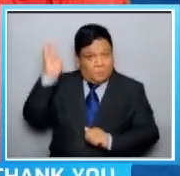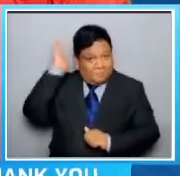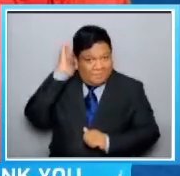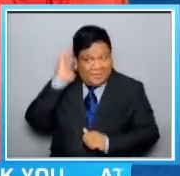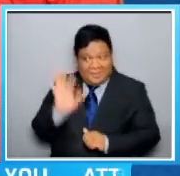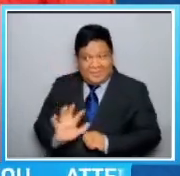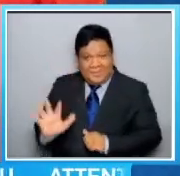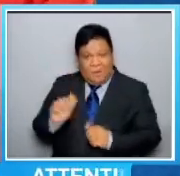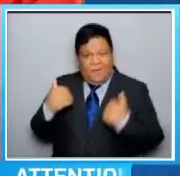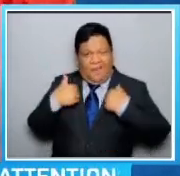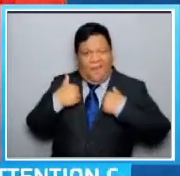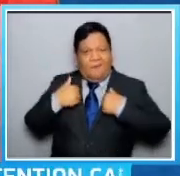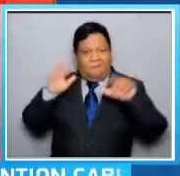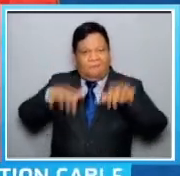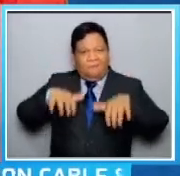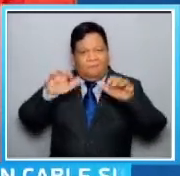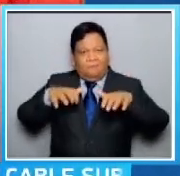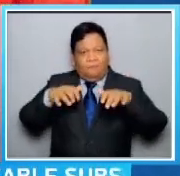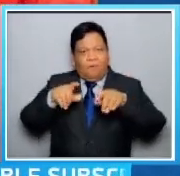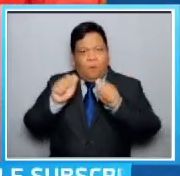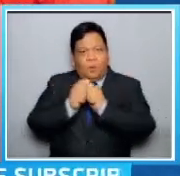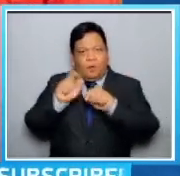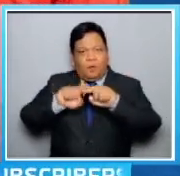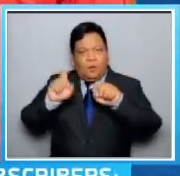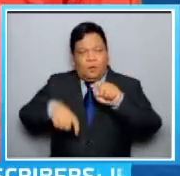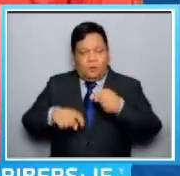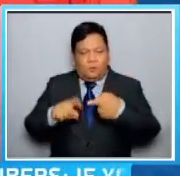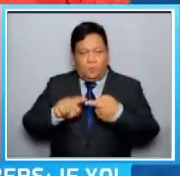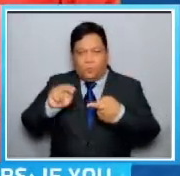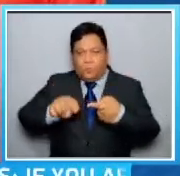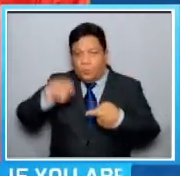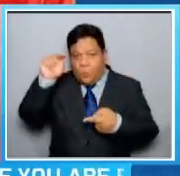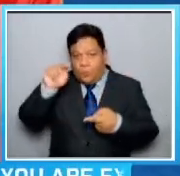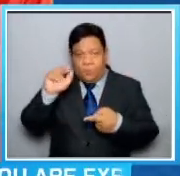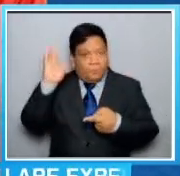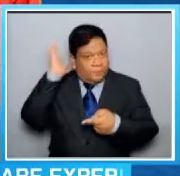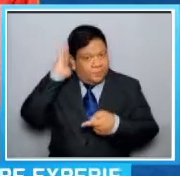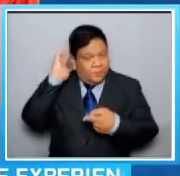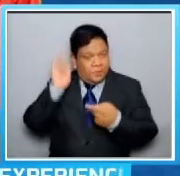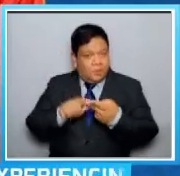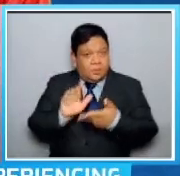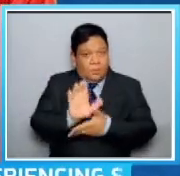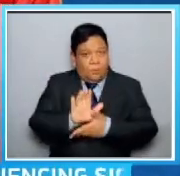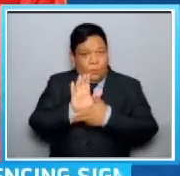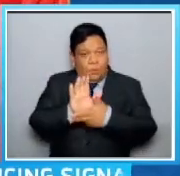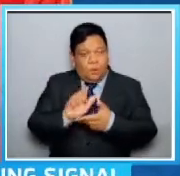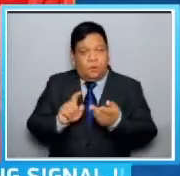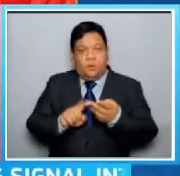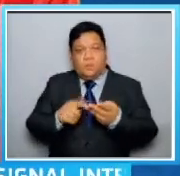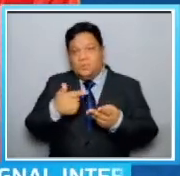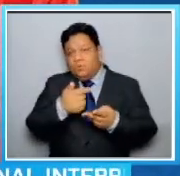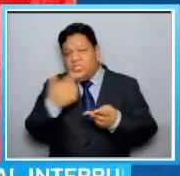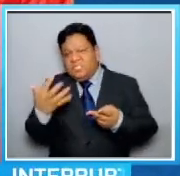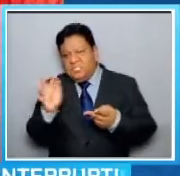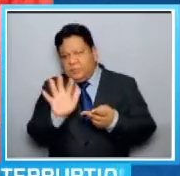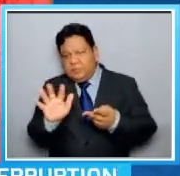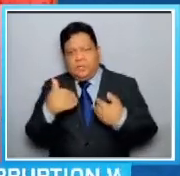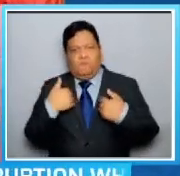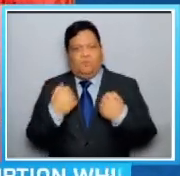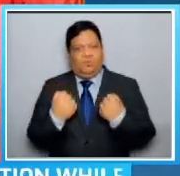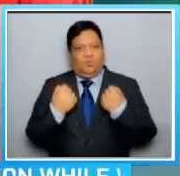sa Northern Mindanao, Zamboanga Peninsula at sa Soccsajan ang may mga intense thunderstorm. Sa mga taga Metro